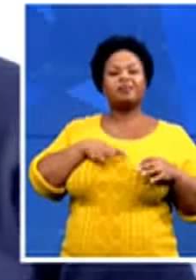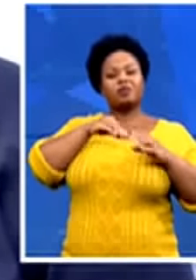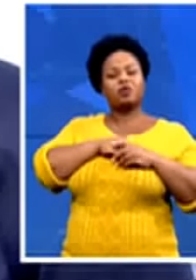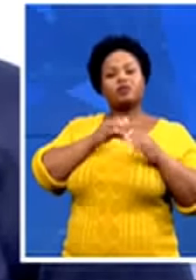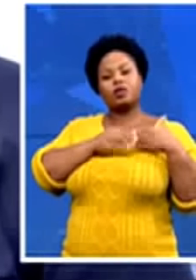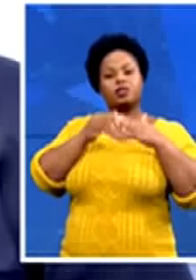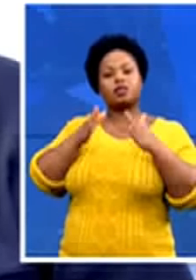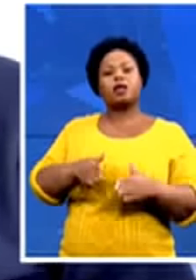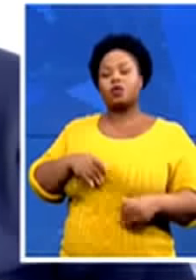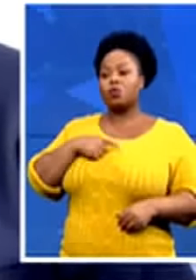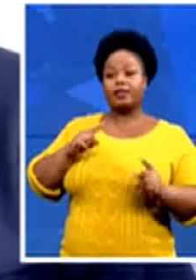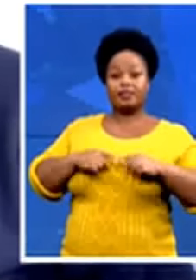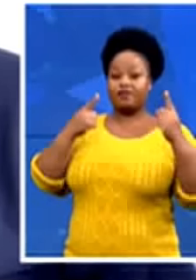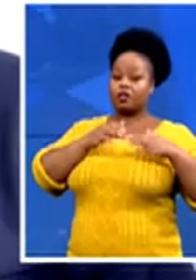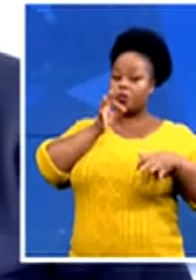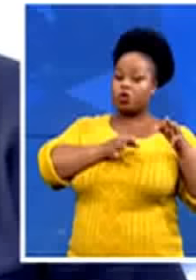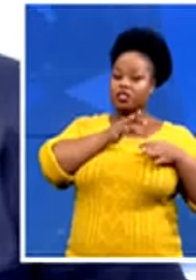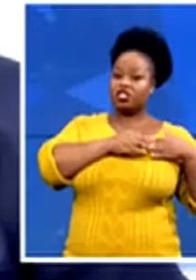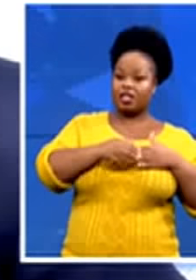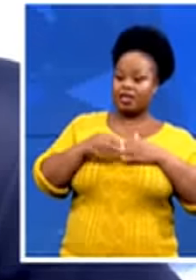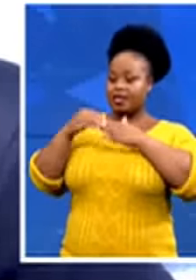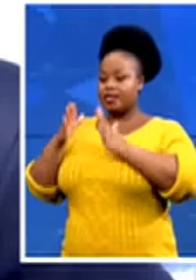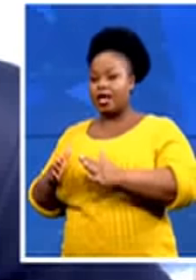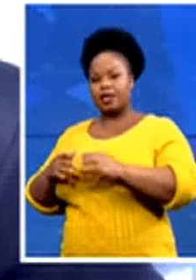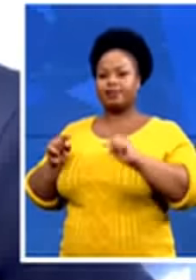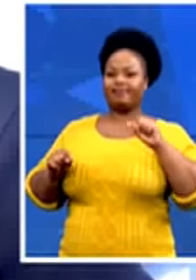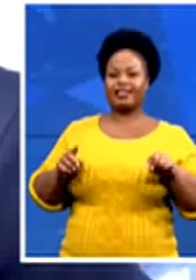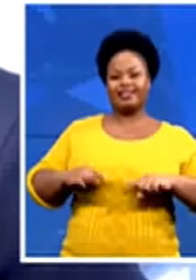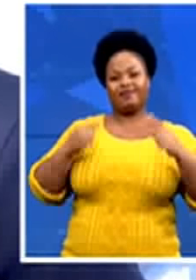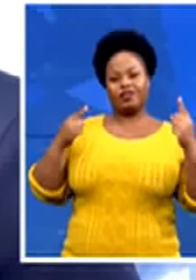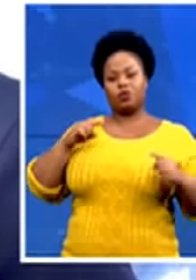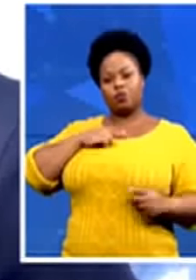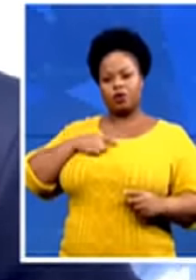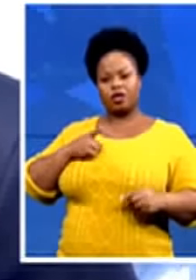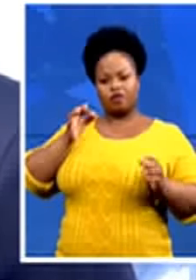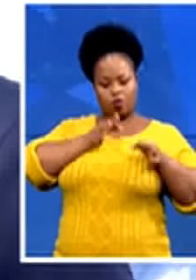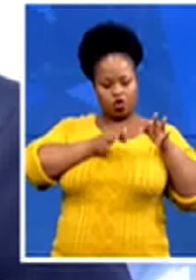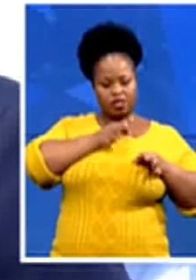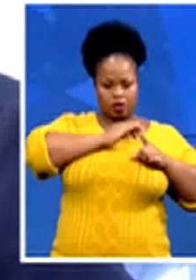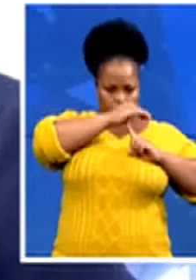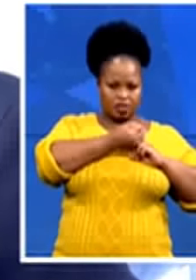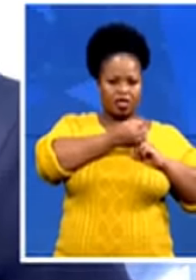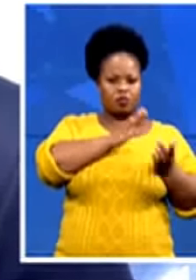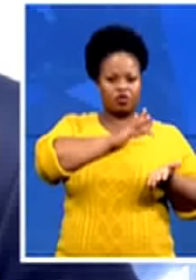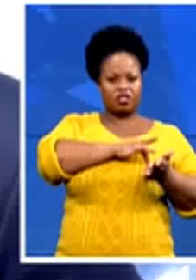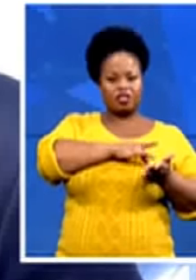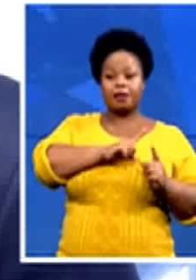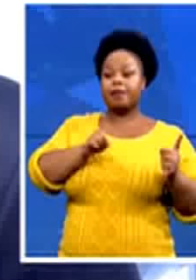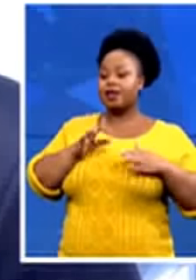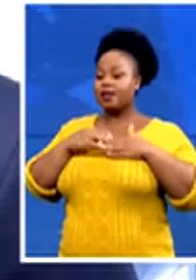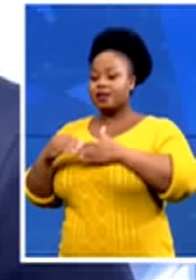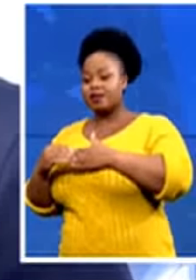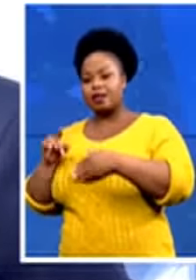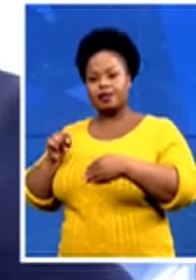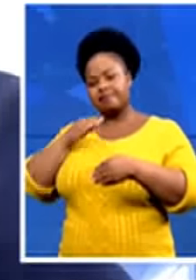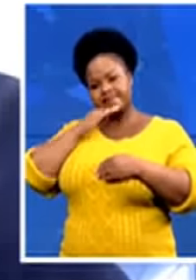kasopolitiki nomholi usopolitiki udefend isikhundla sakhe kodwa umholi usiza abantu angakhathalele ukuthi iliphi iqembu uzozuzani ngakho